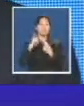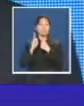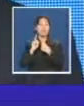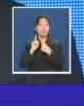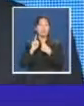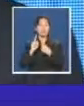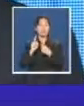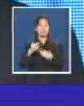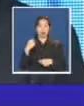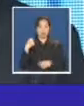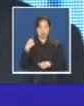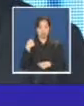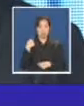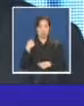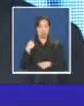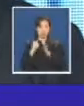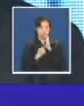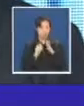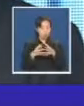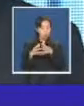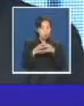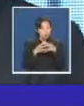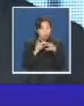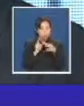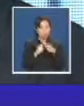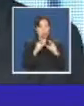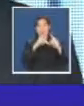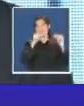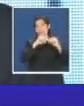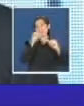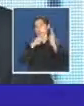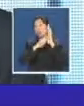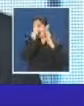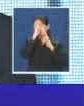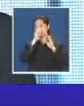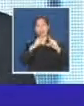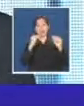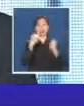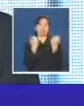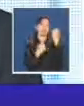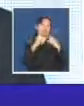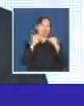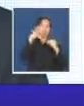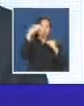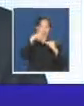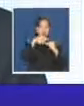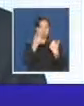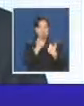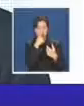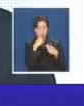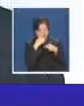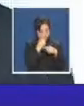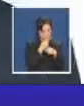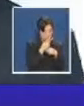เราจะมีทั้งกลุ่มที่เราจะเริ่มต้นในเรื่องของแท็กซี่นะครับซึ่งขณะนี้นั้นก็มีอยู่จำนวนมาก